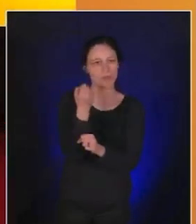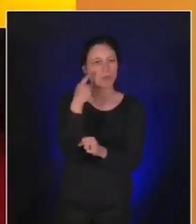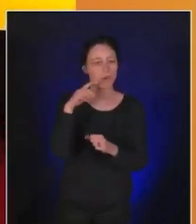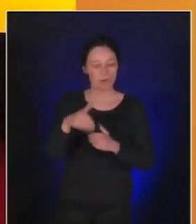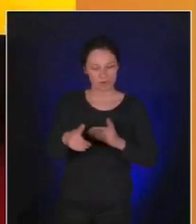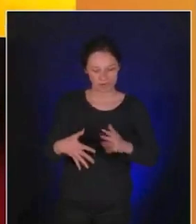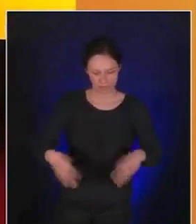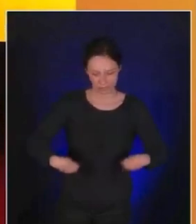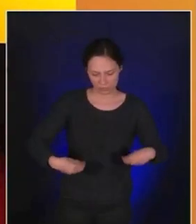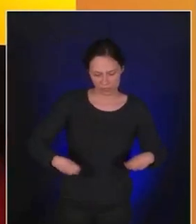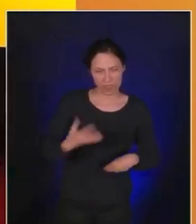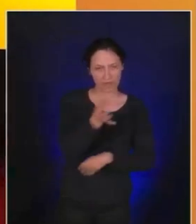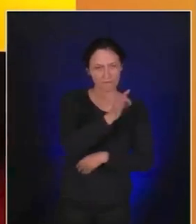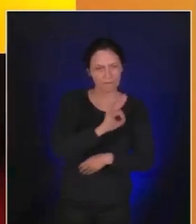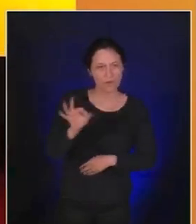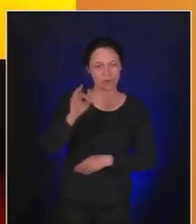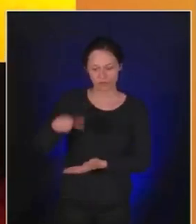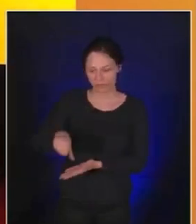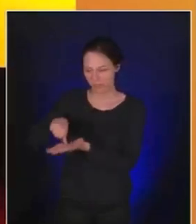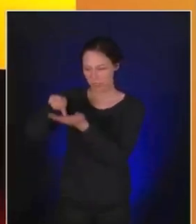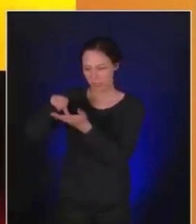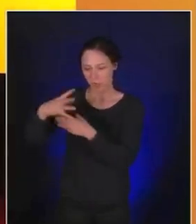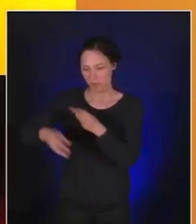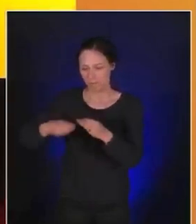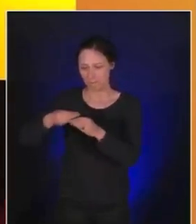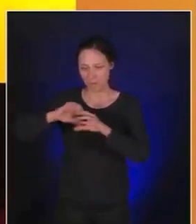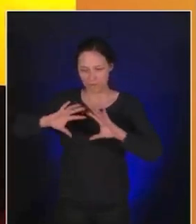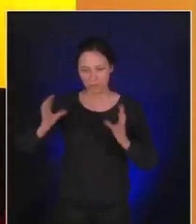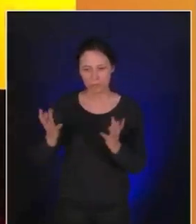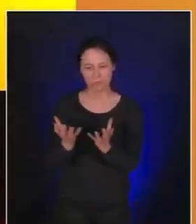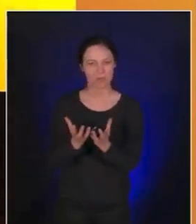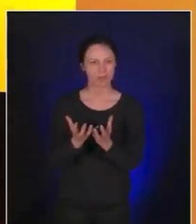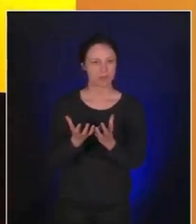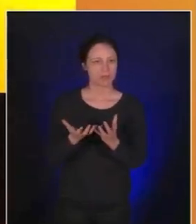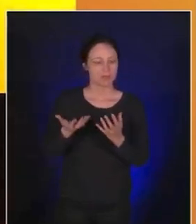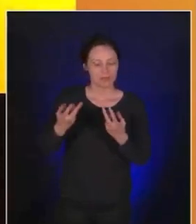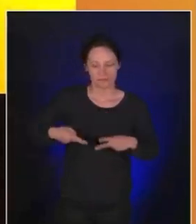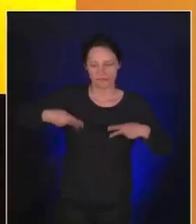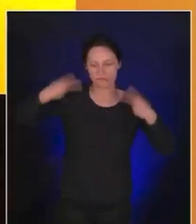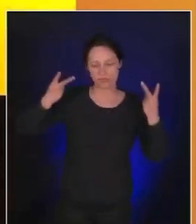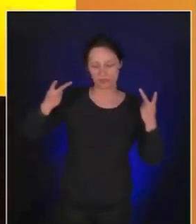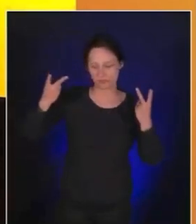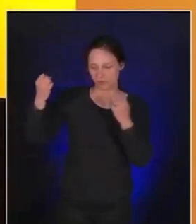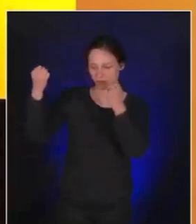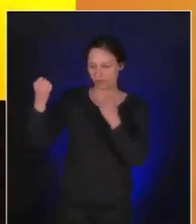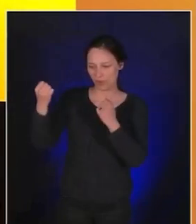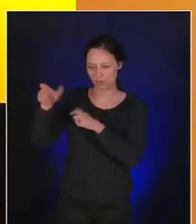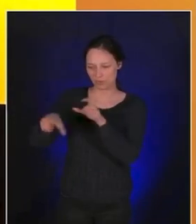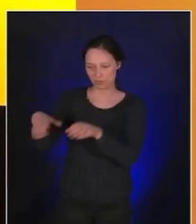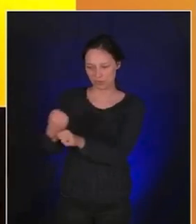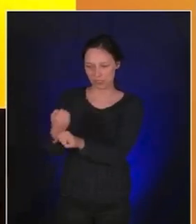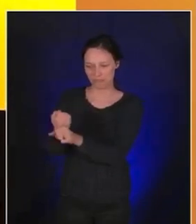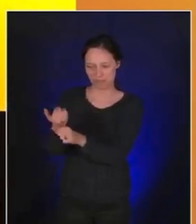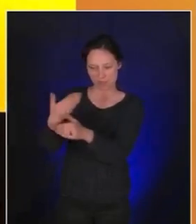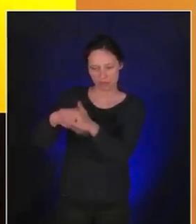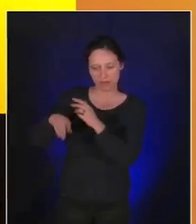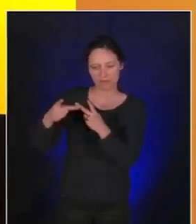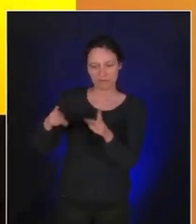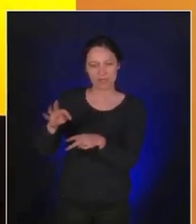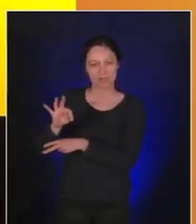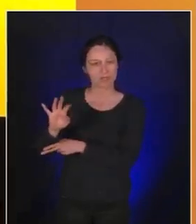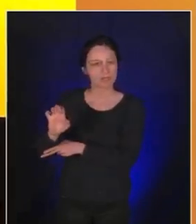monde. Vive la solidarité internationale des travailleurs. Téhéran, le 27 mars 2023.